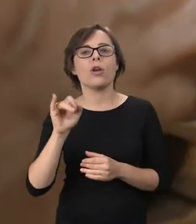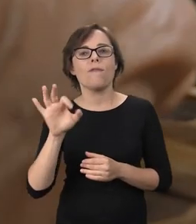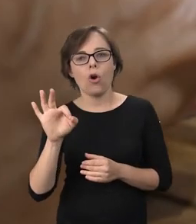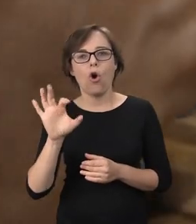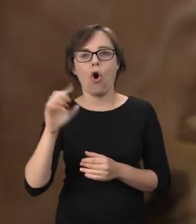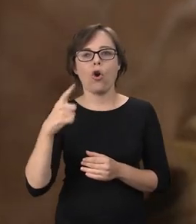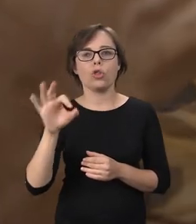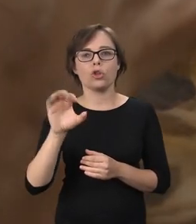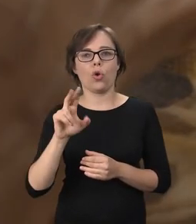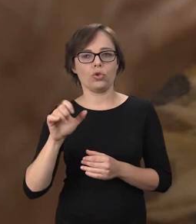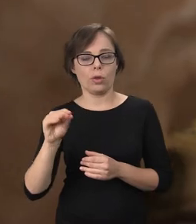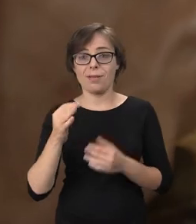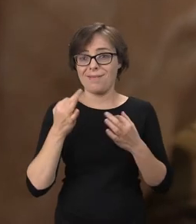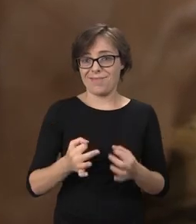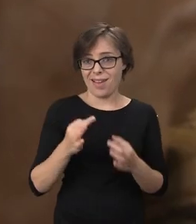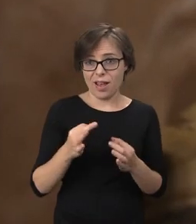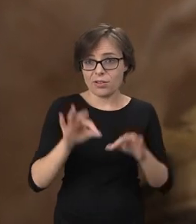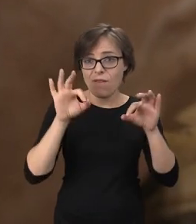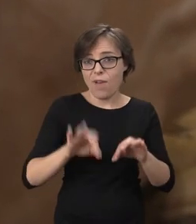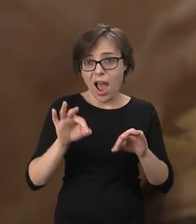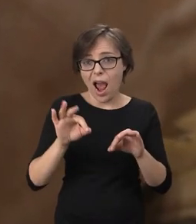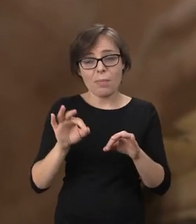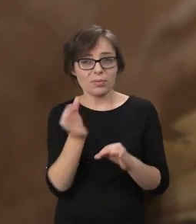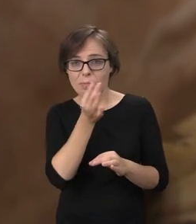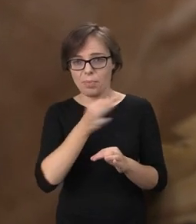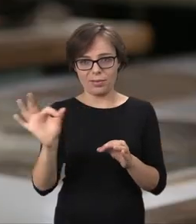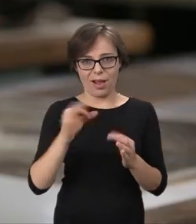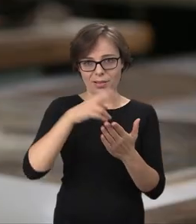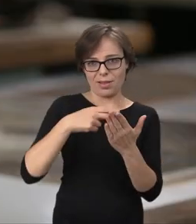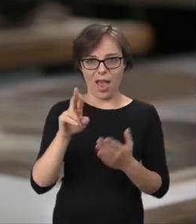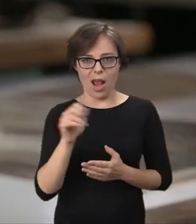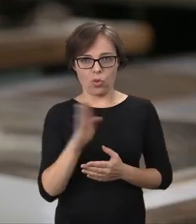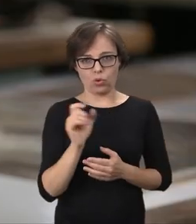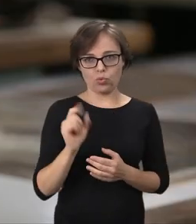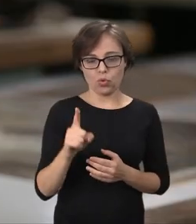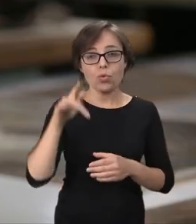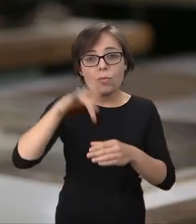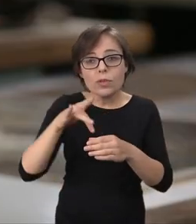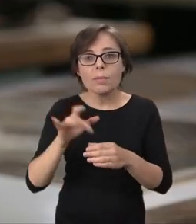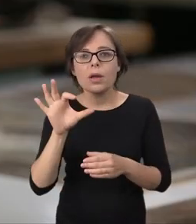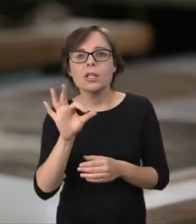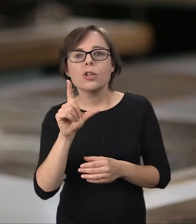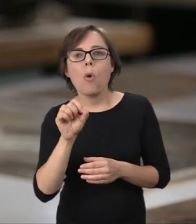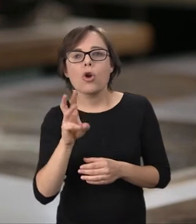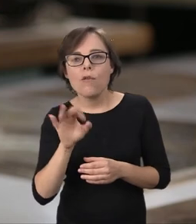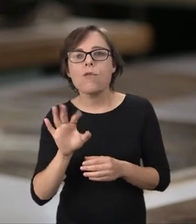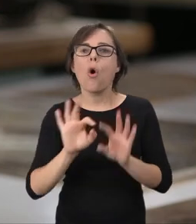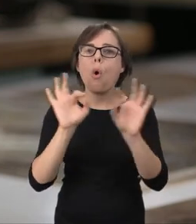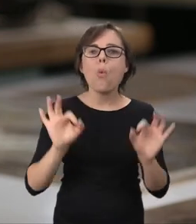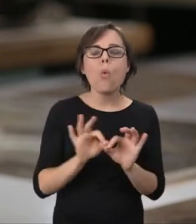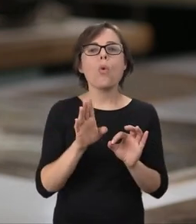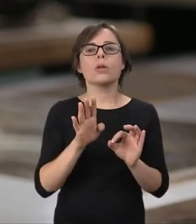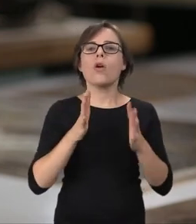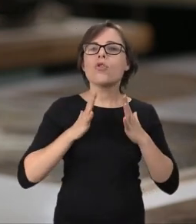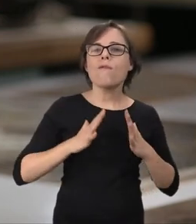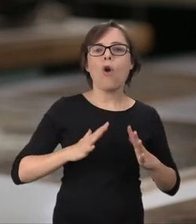są farby tylko zaprojektowane do retuszu. One zawierają spoiwa, które wolniej